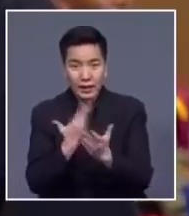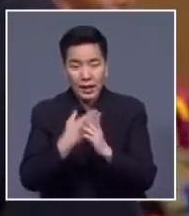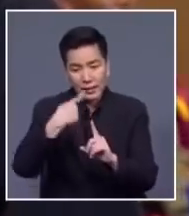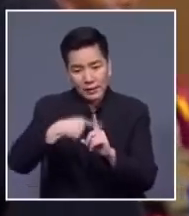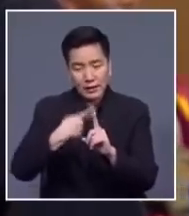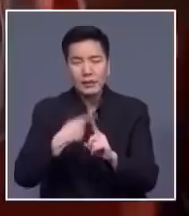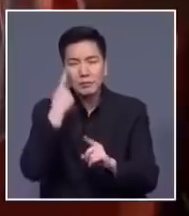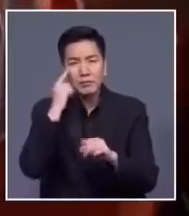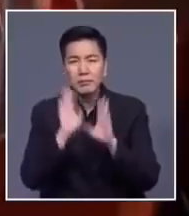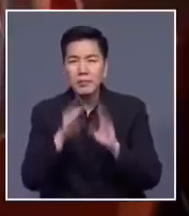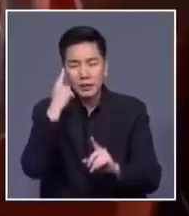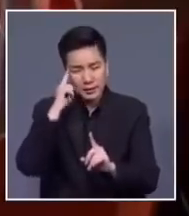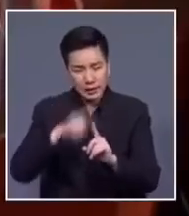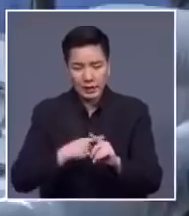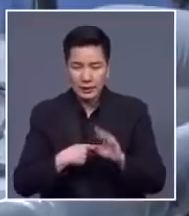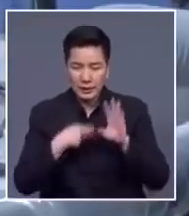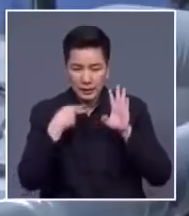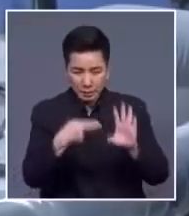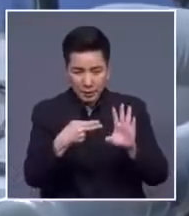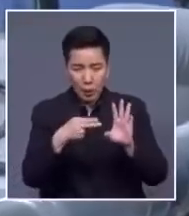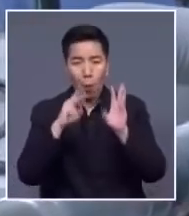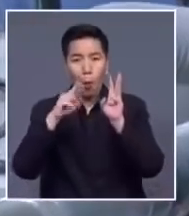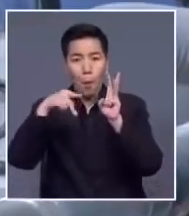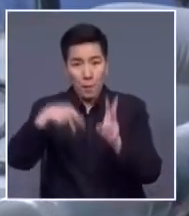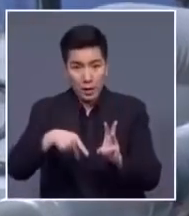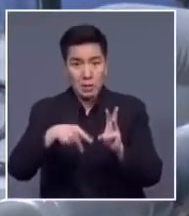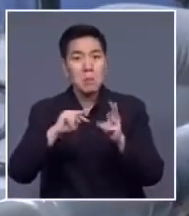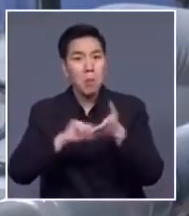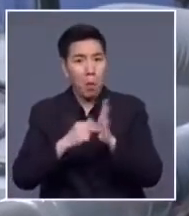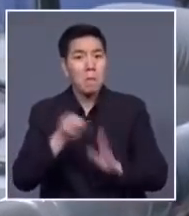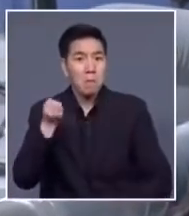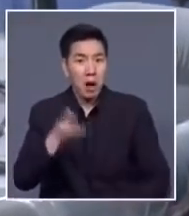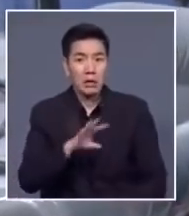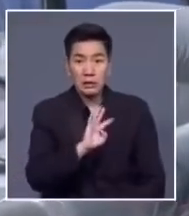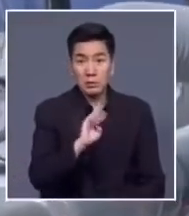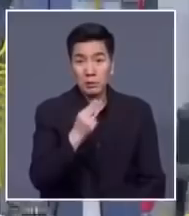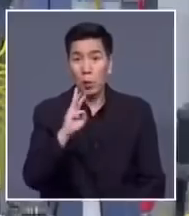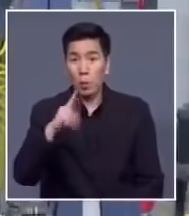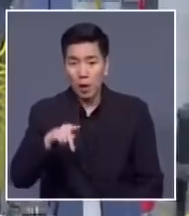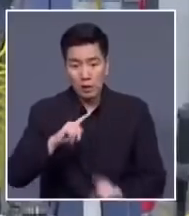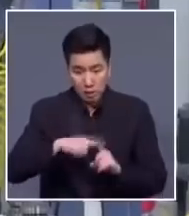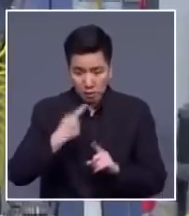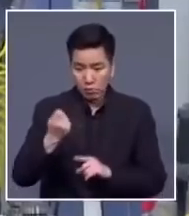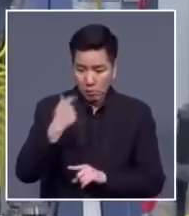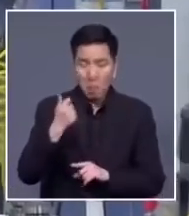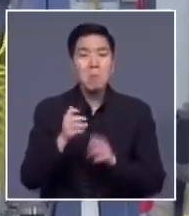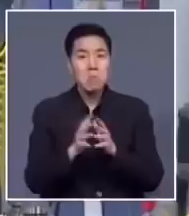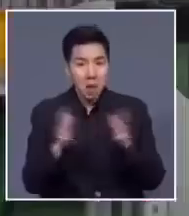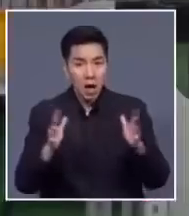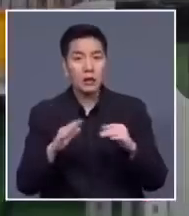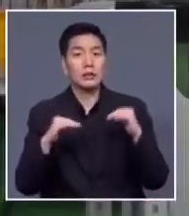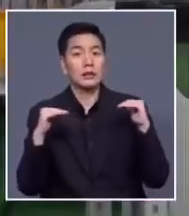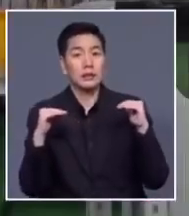เดือนเฉลี่ยเดือนละ 46,000 บาท โอ้ ซึ่งถือเยอะนะครับ ครับ 3ปีนะครับไม่กันนะครับก็จะ